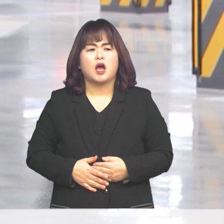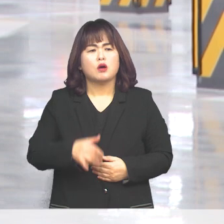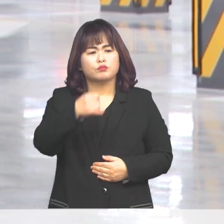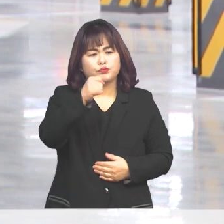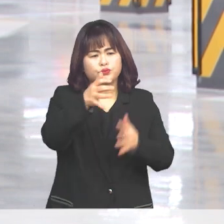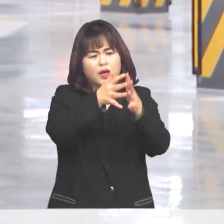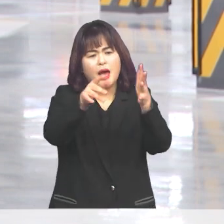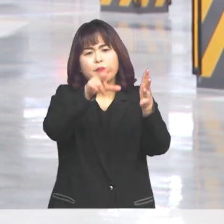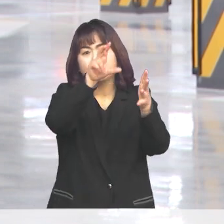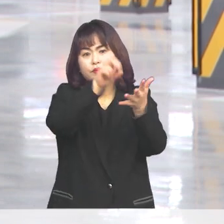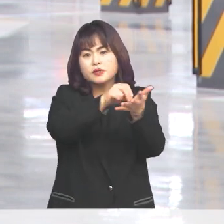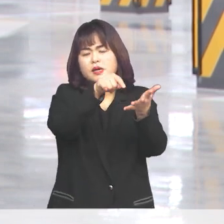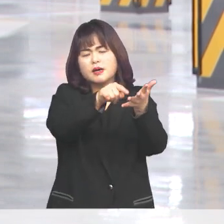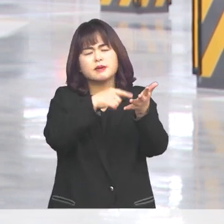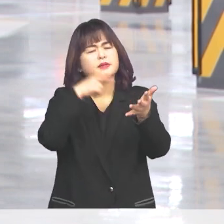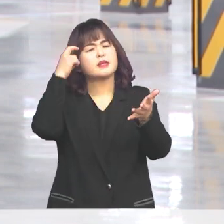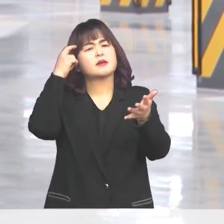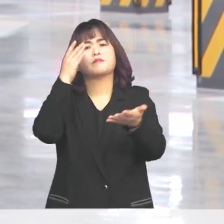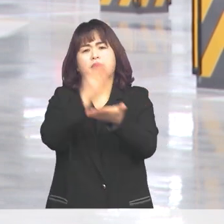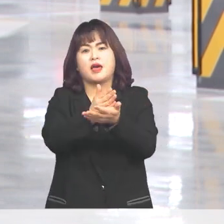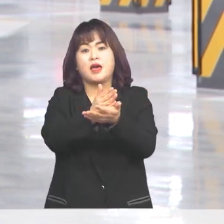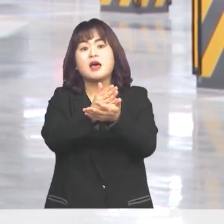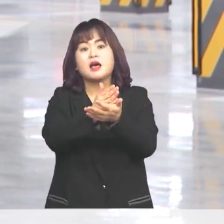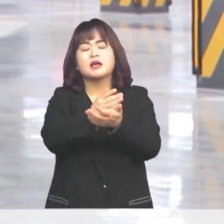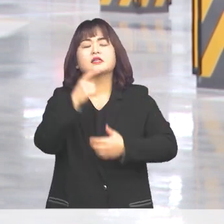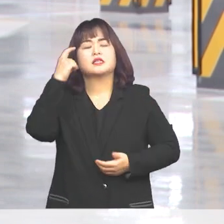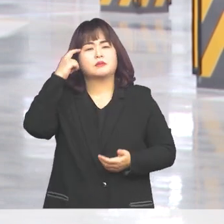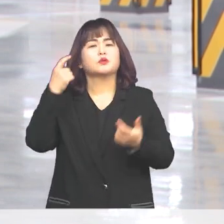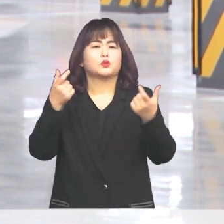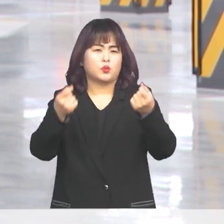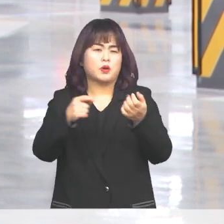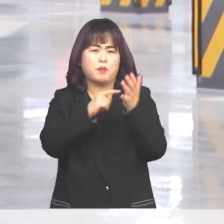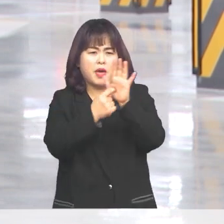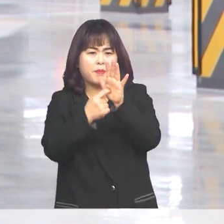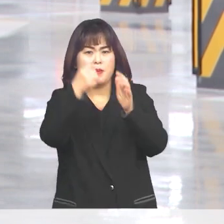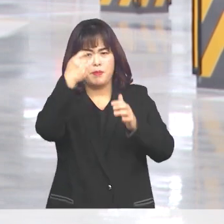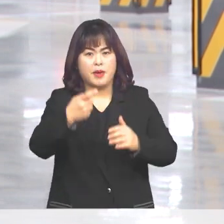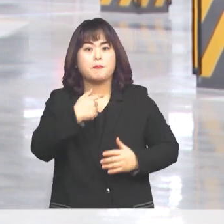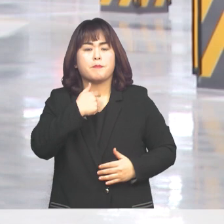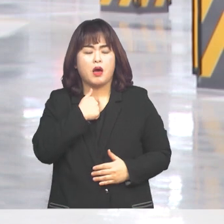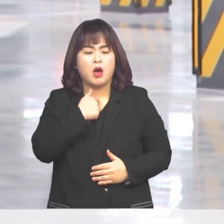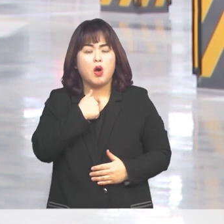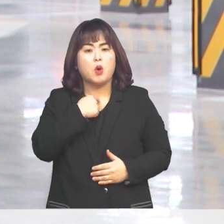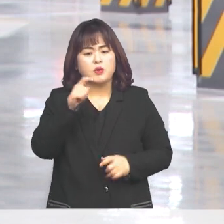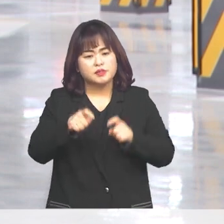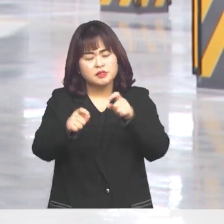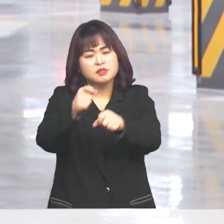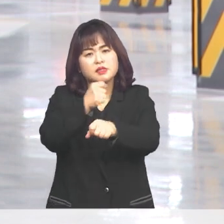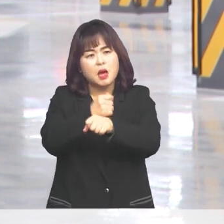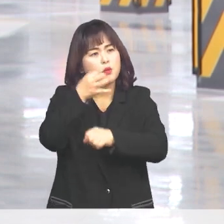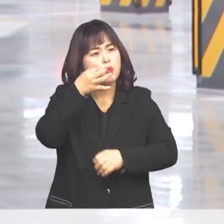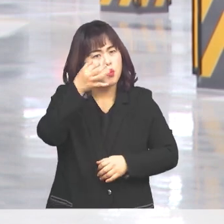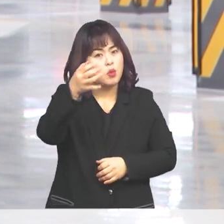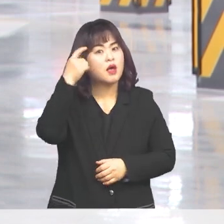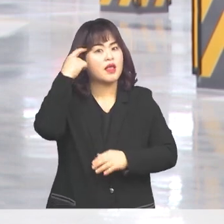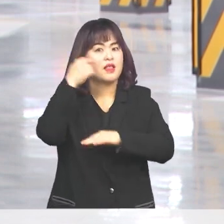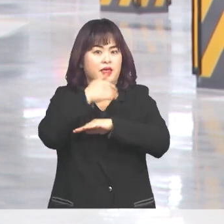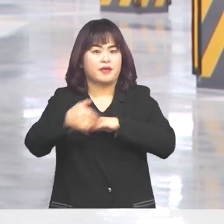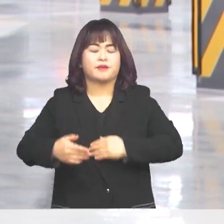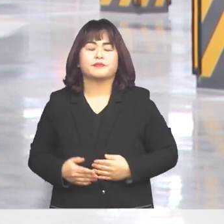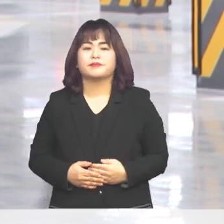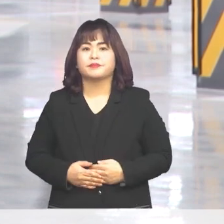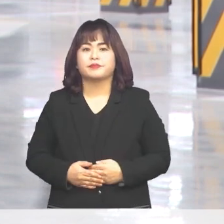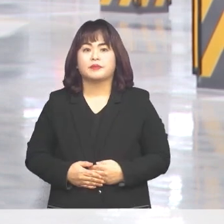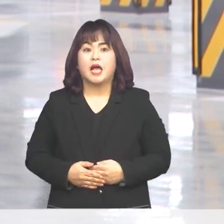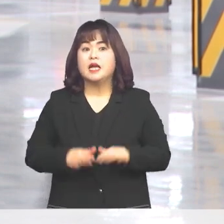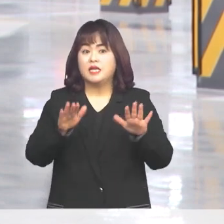부실 아파트는 꿈도 꾸지 마라, 이런 입장을 여러 번 밝혔는데 정말 실행을 통해서 보여드릴